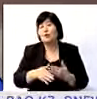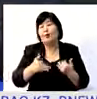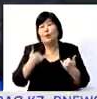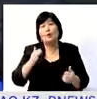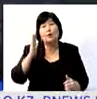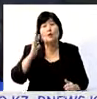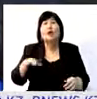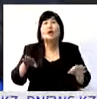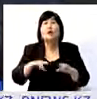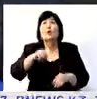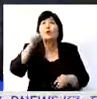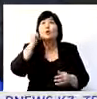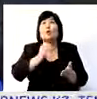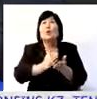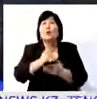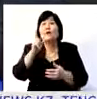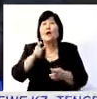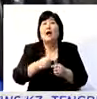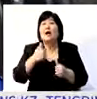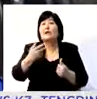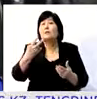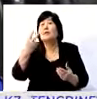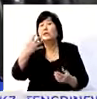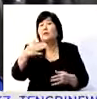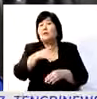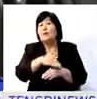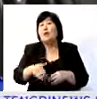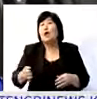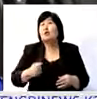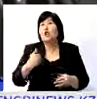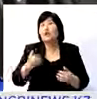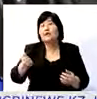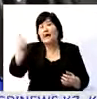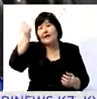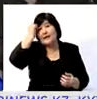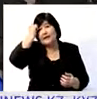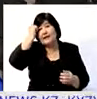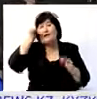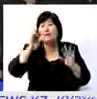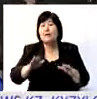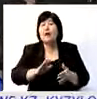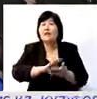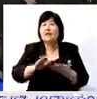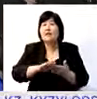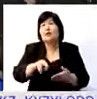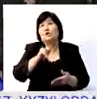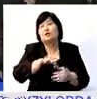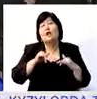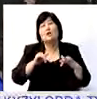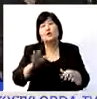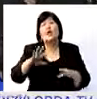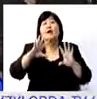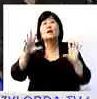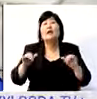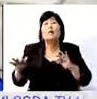созбақ. Сондай-ақ соғыс ардагерлерінің аты берілген 25 көше мен жауынгерлерге арналған ескерткіштер маңына тазалық жұмыстары жүргізіледі.